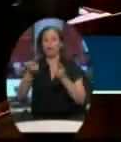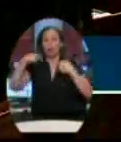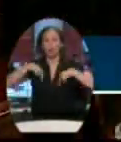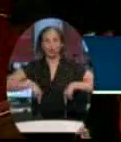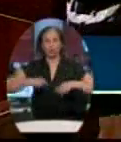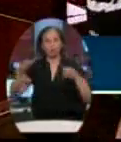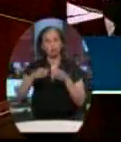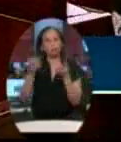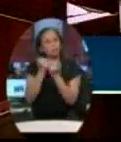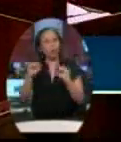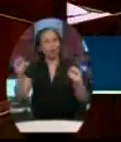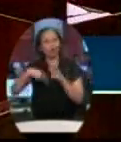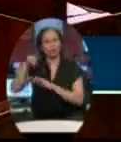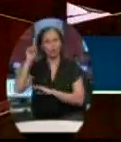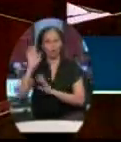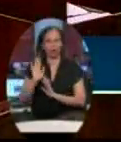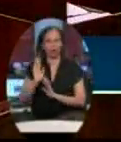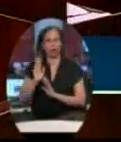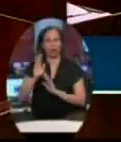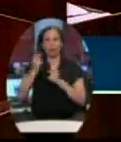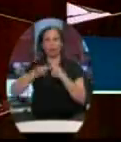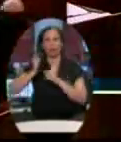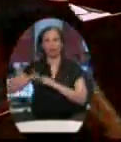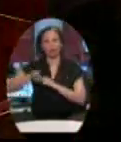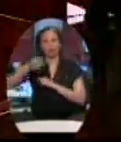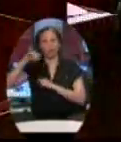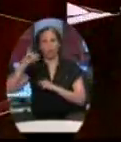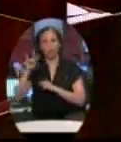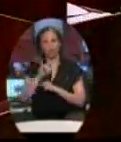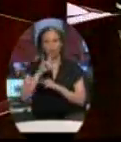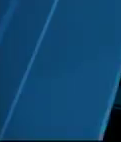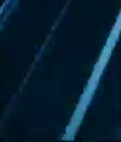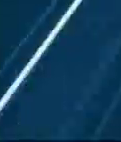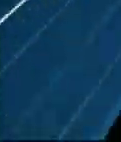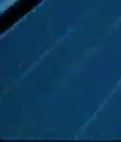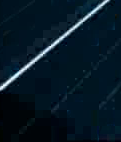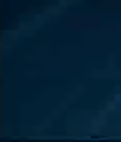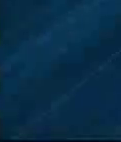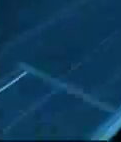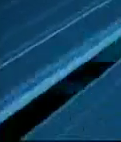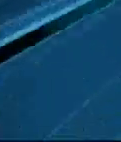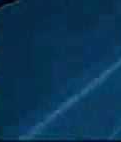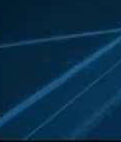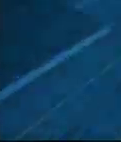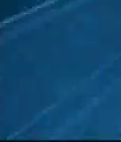הכנסת, ואילו חבר הכנסת יואל חסון מהמחנה הציוני מיהר לסתור את דבריו.